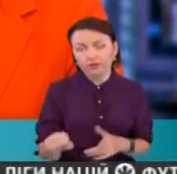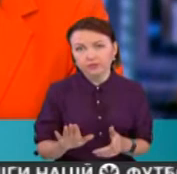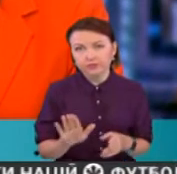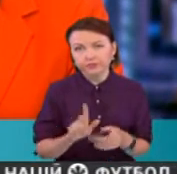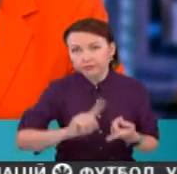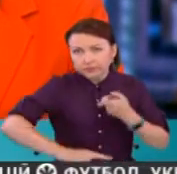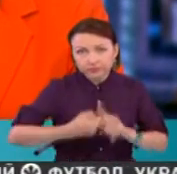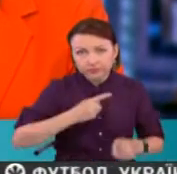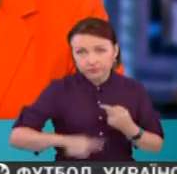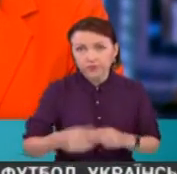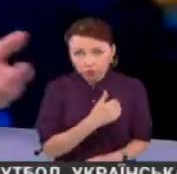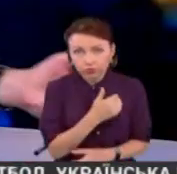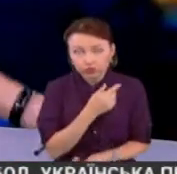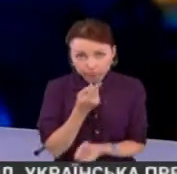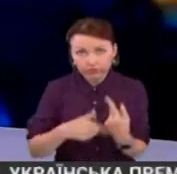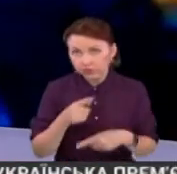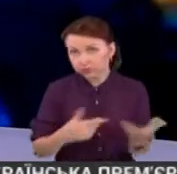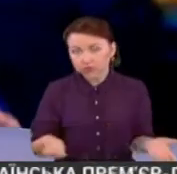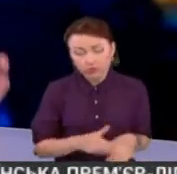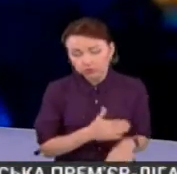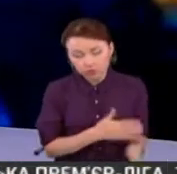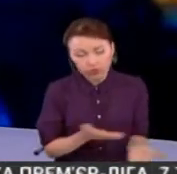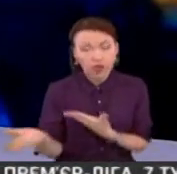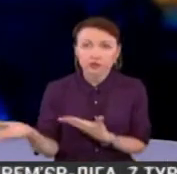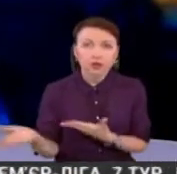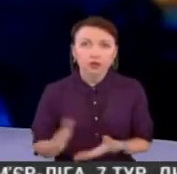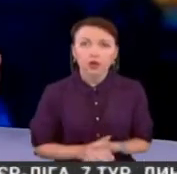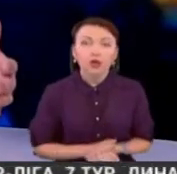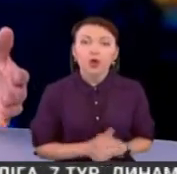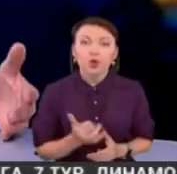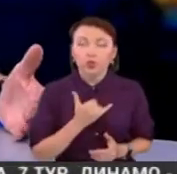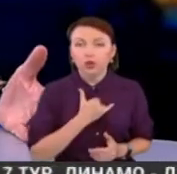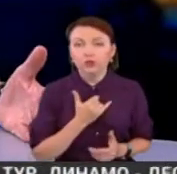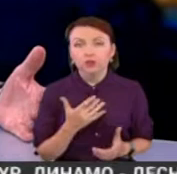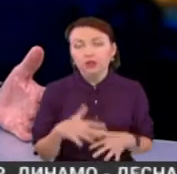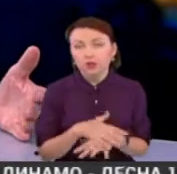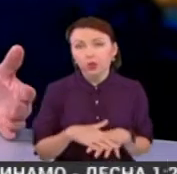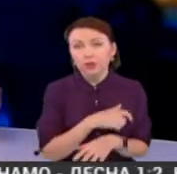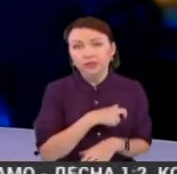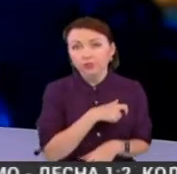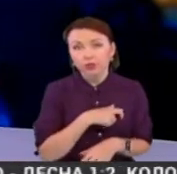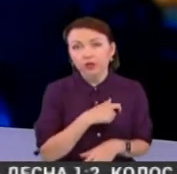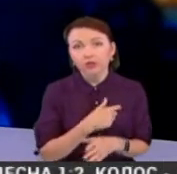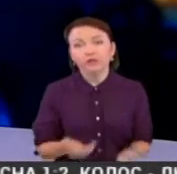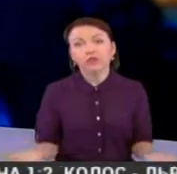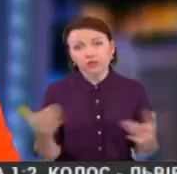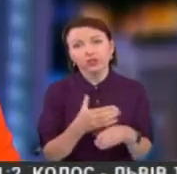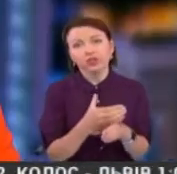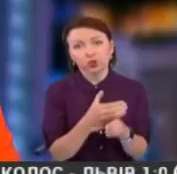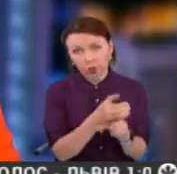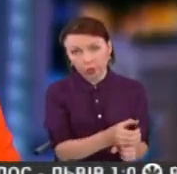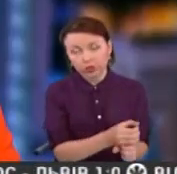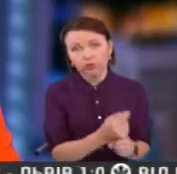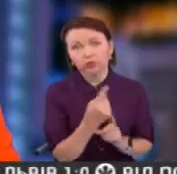ви хочете до цього повернутися, ну, будь ласка, у нас значить, народних депутатів давайте скоротимо